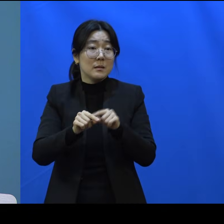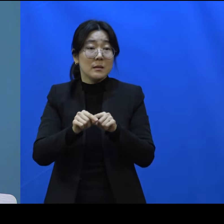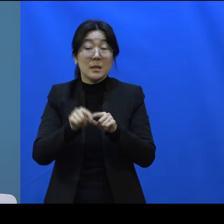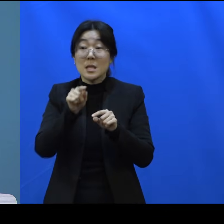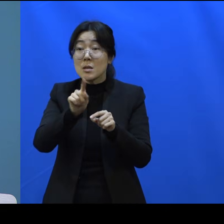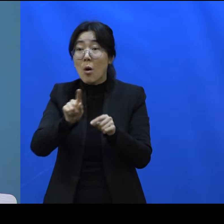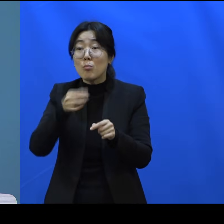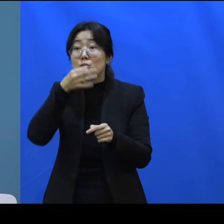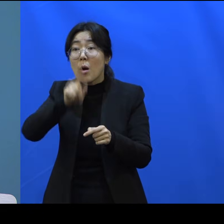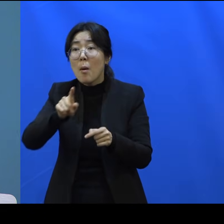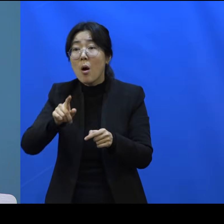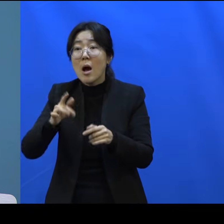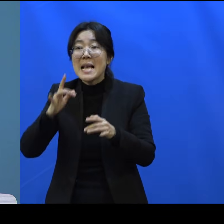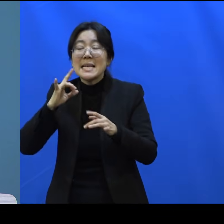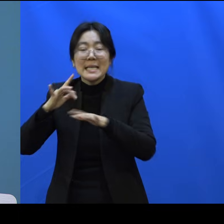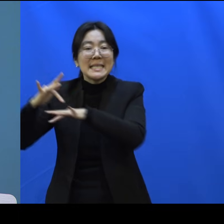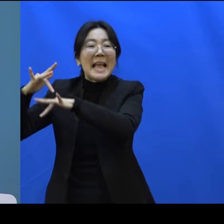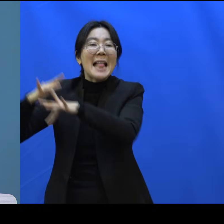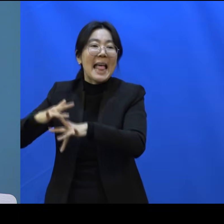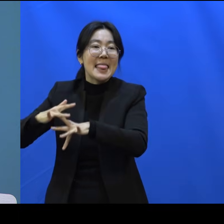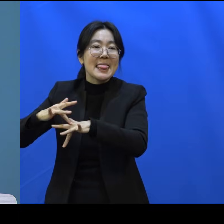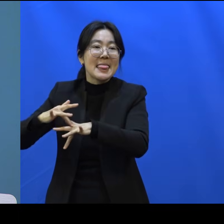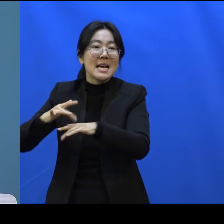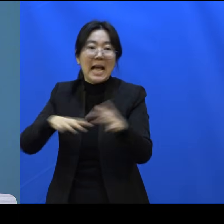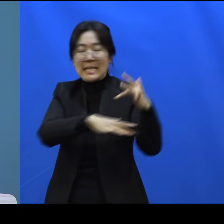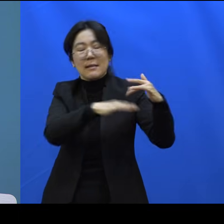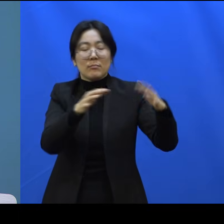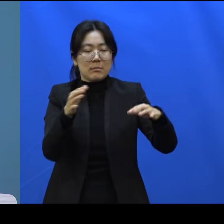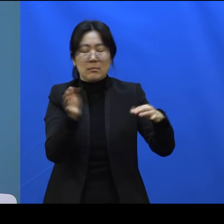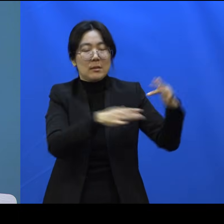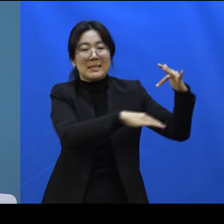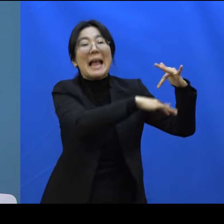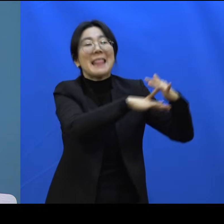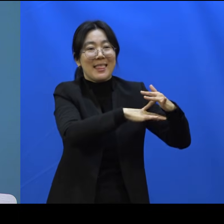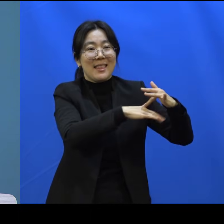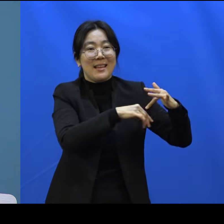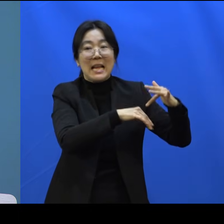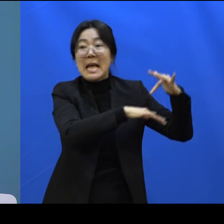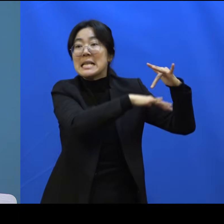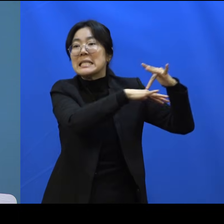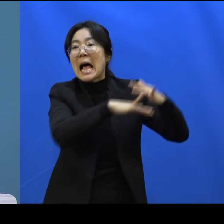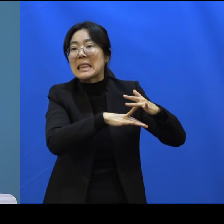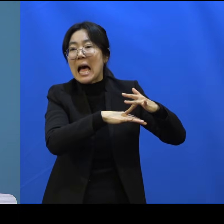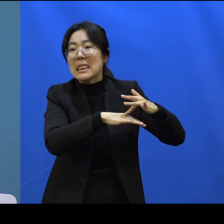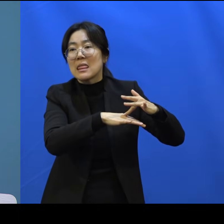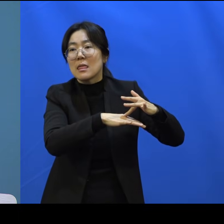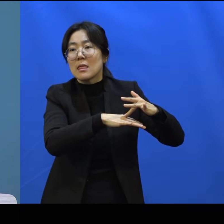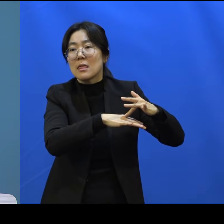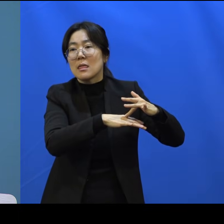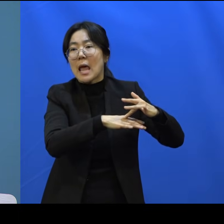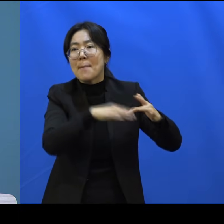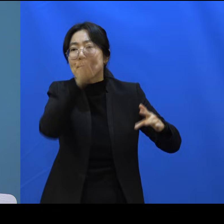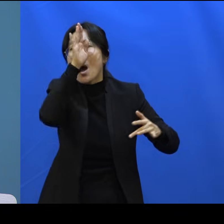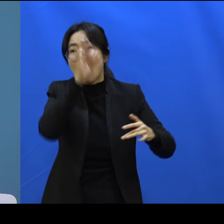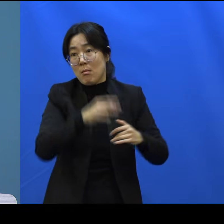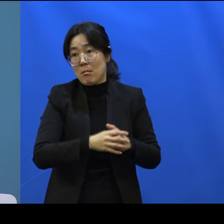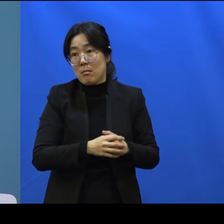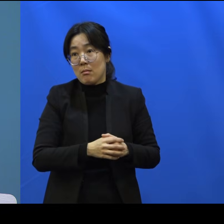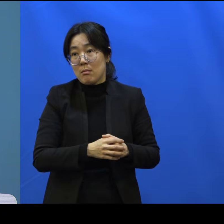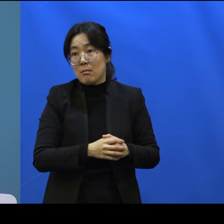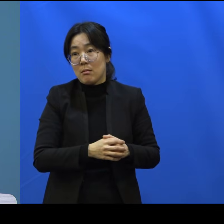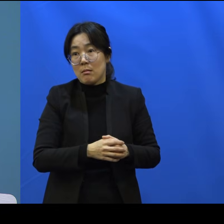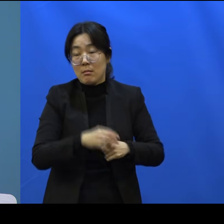공격한 거예요. 그러니까 그 바울을 꼼짝 못하게 한 거예요. 이 가시가 약하게 만드신